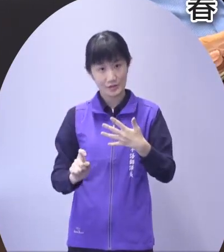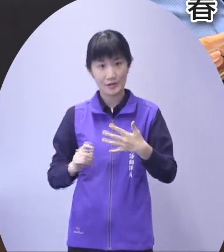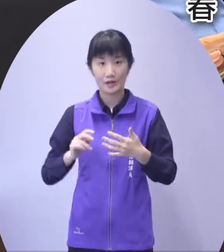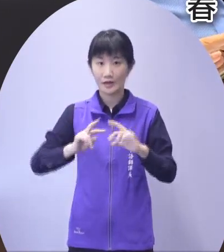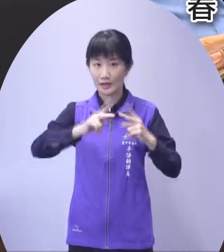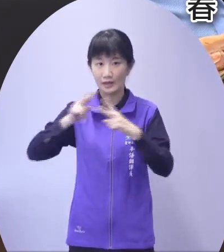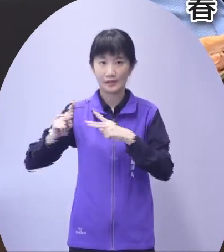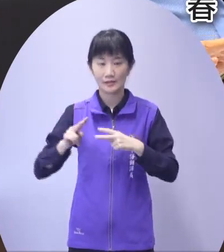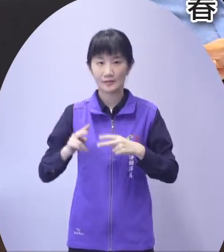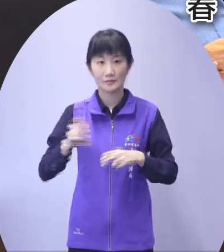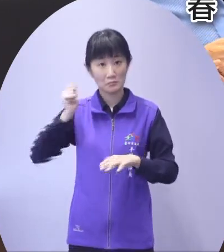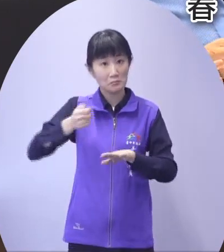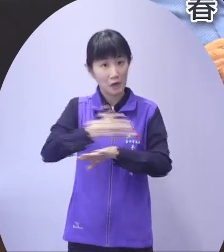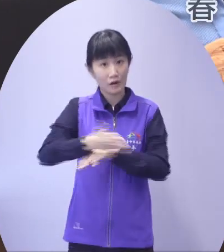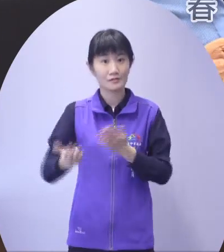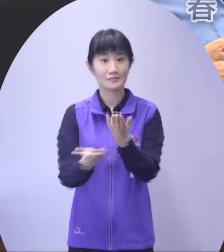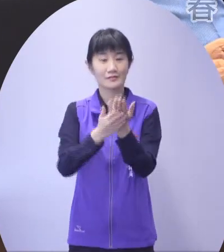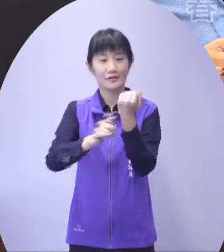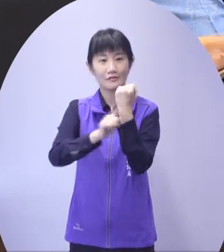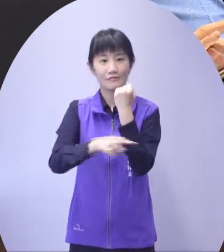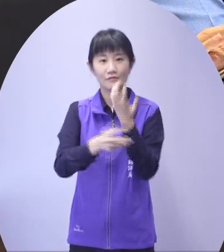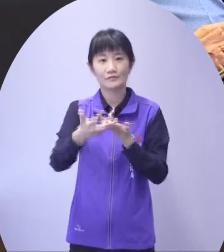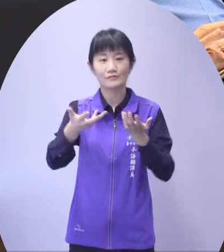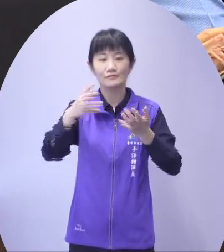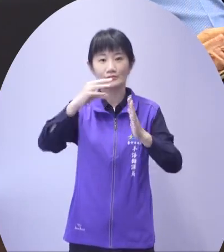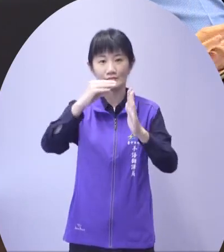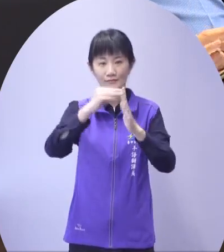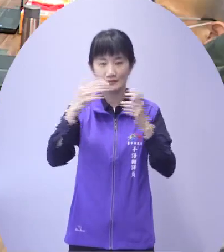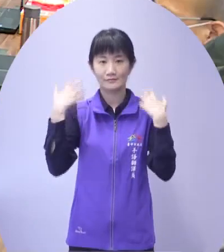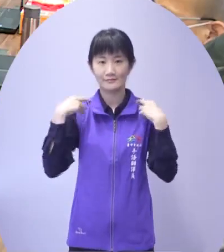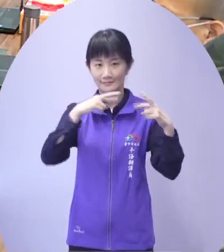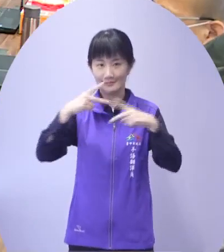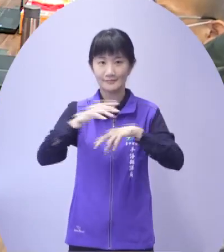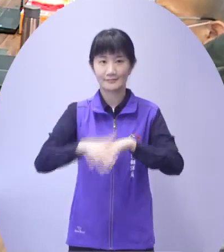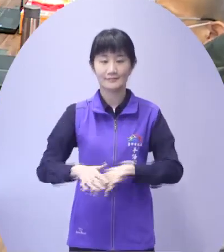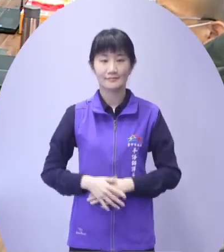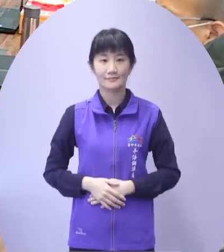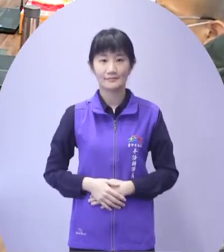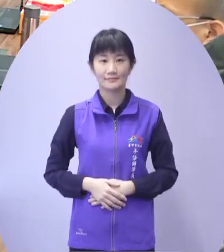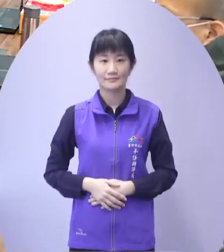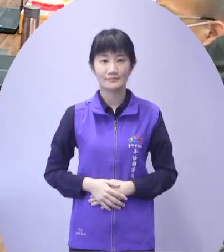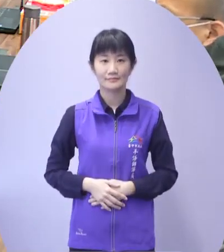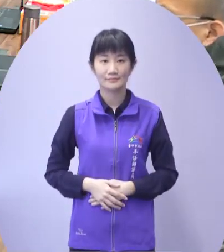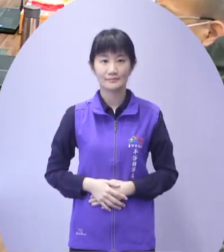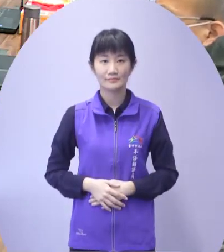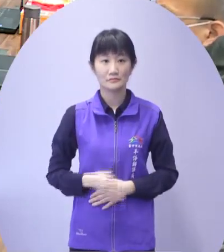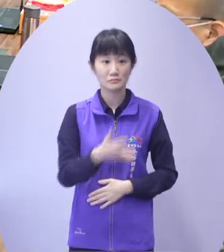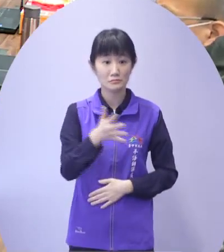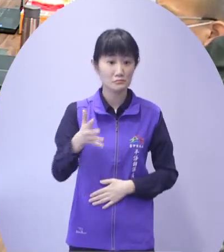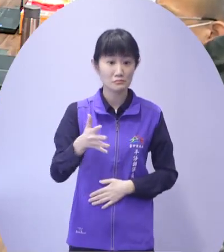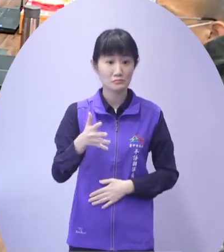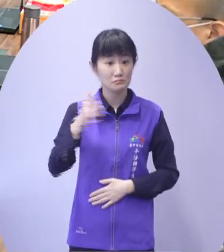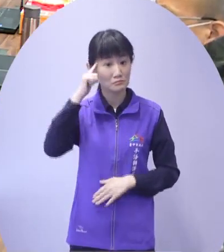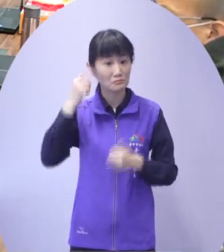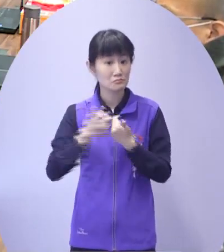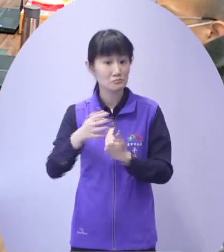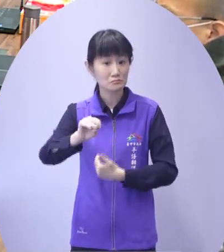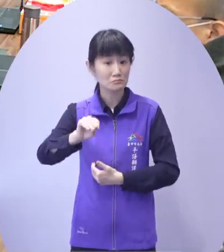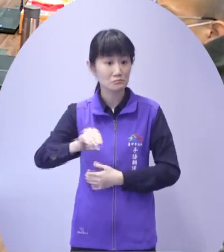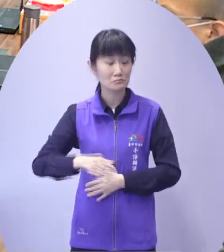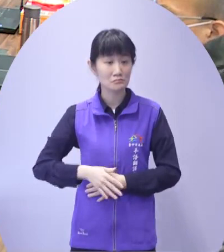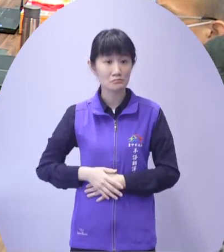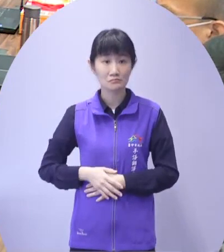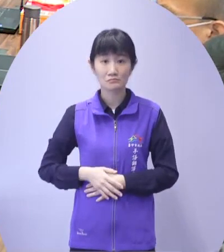办法通过后，已请法制局来发布，已请各位长官支持。 好，请问大家对于这